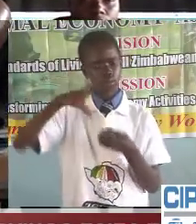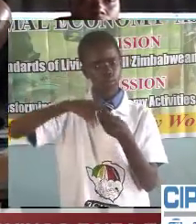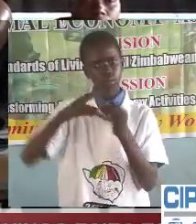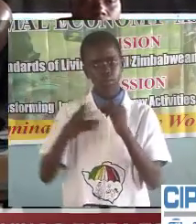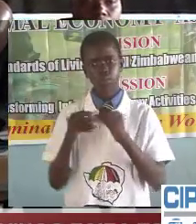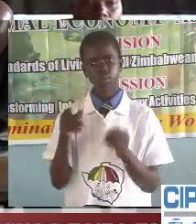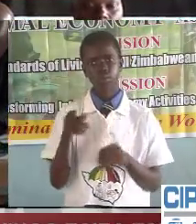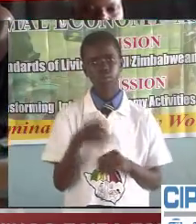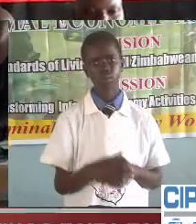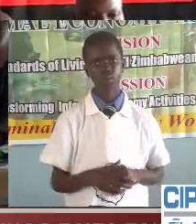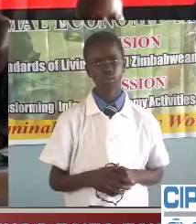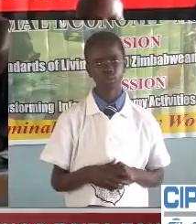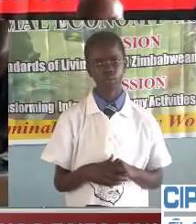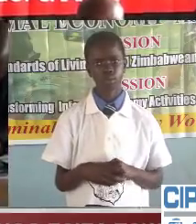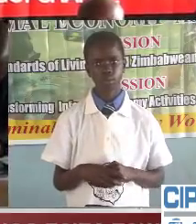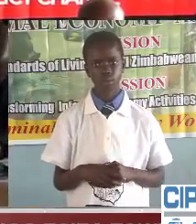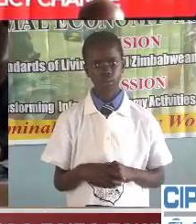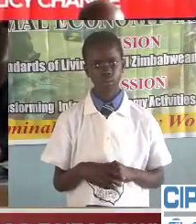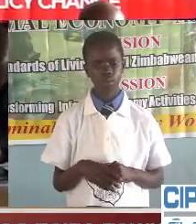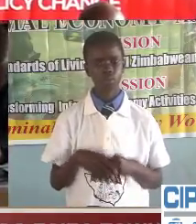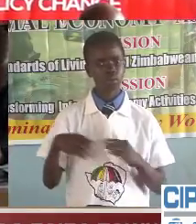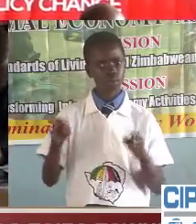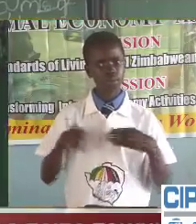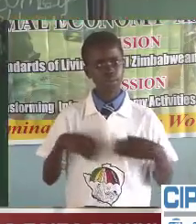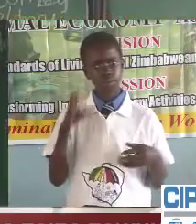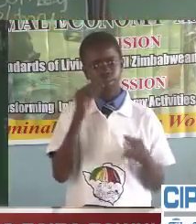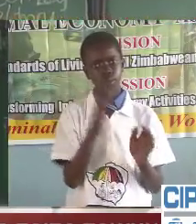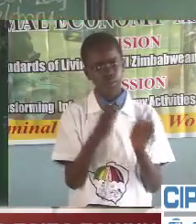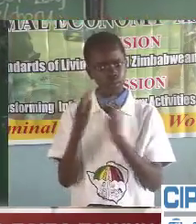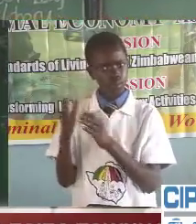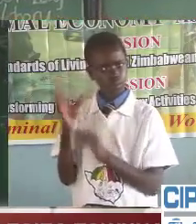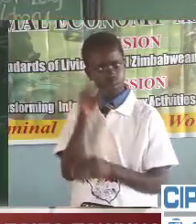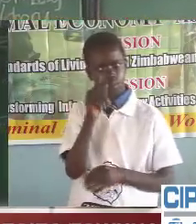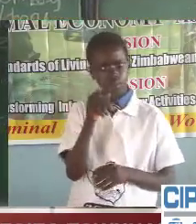tozogadzirisa tovaka dzimba dzemahosteri oita maupstairs,